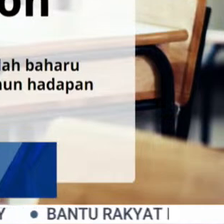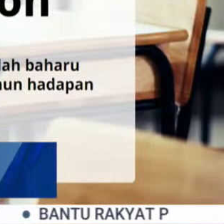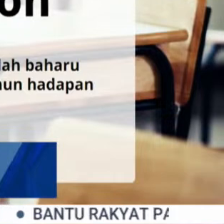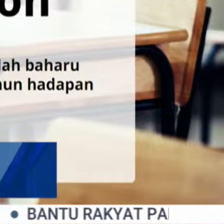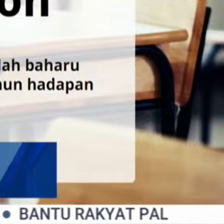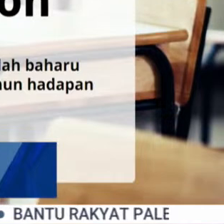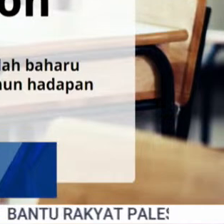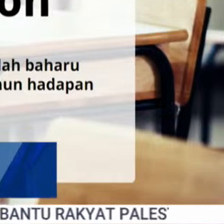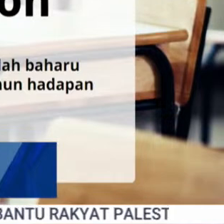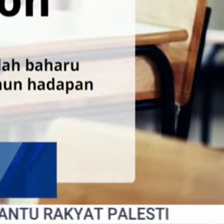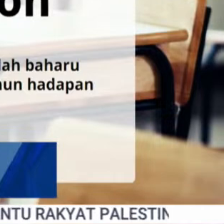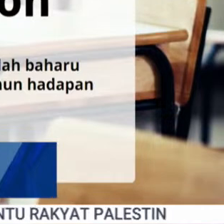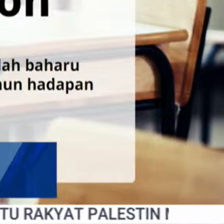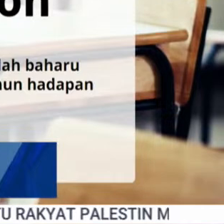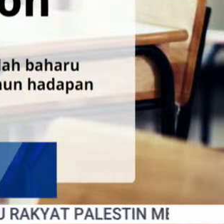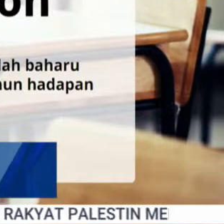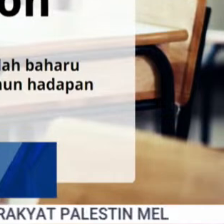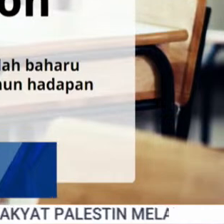Bintulu,